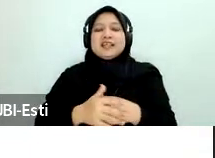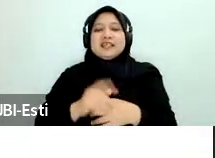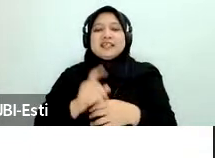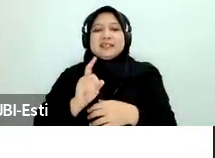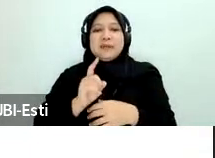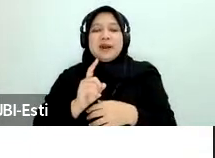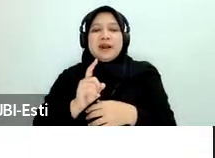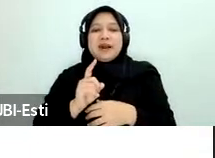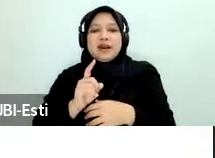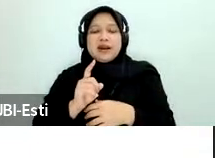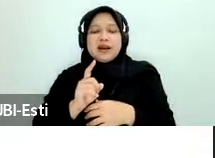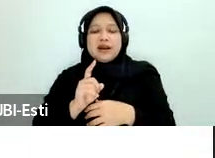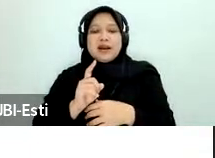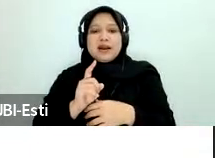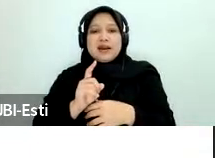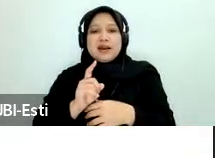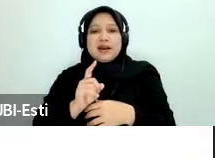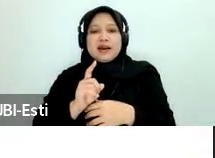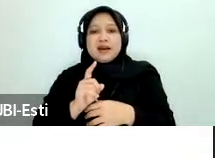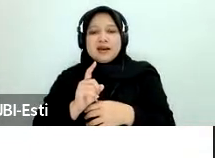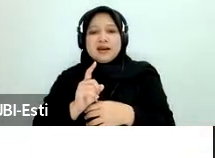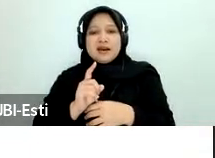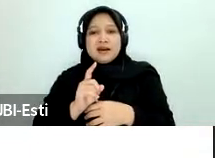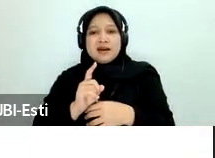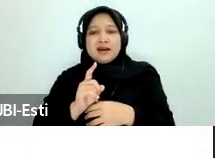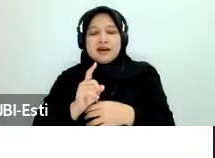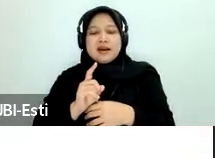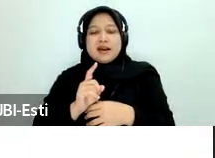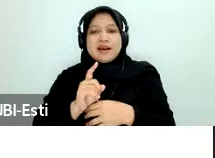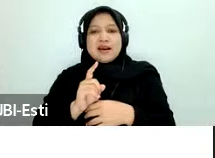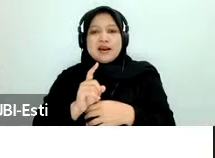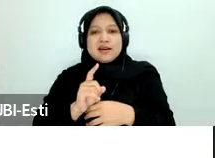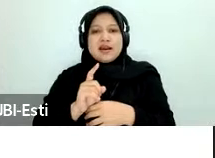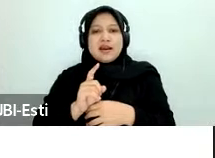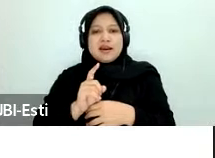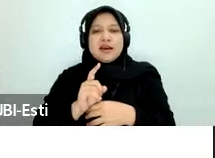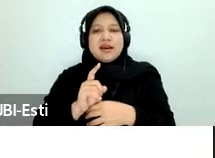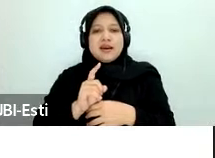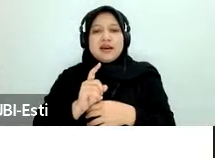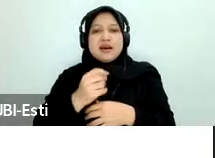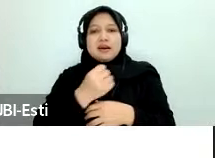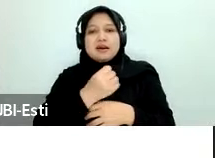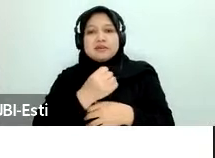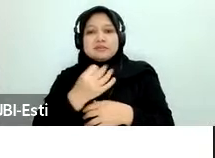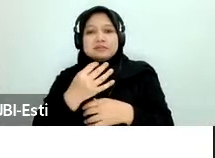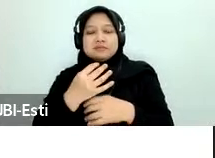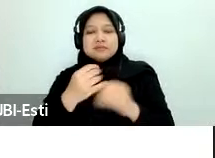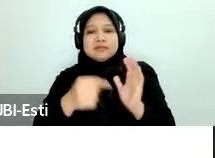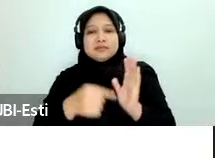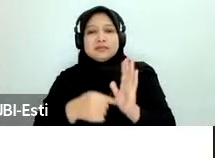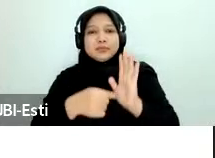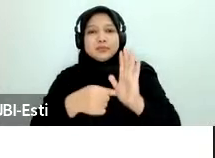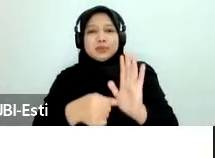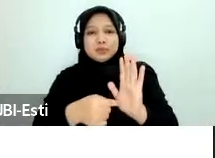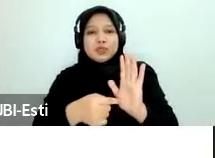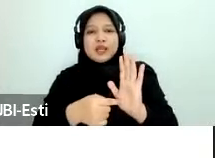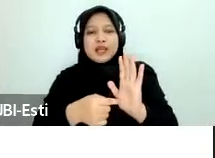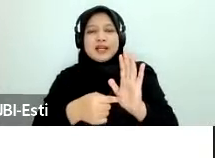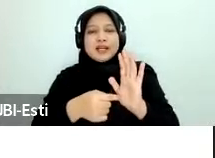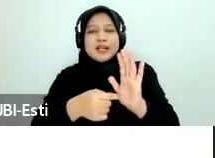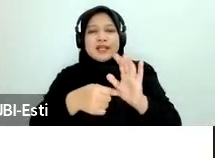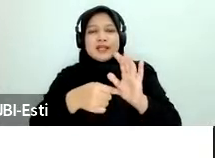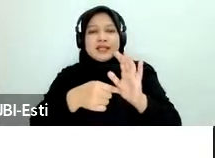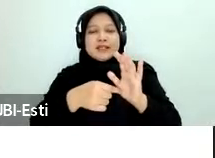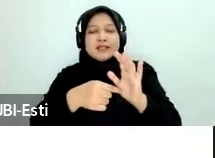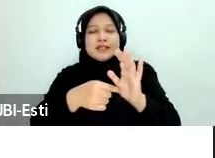bahwa menunjukkan struktur kekuasaan di dalam bahasa tetapi yang dari dari